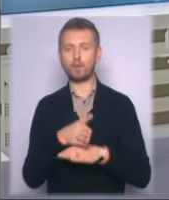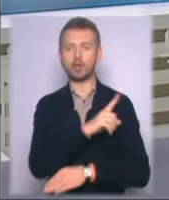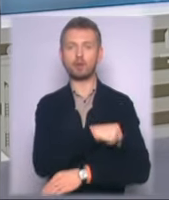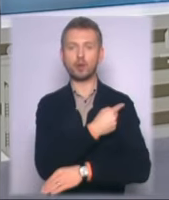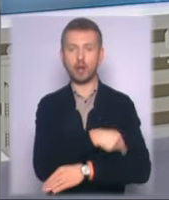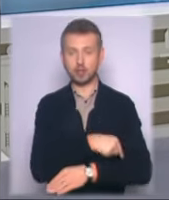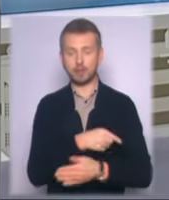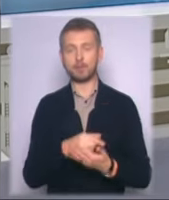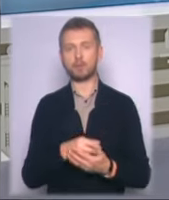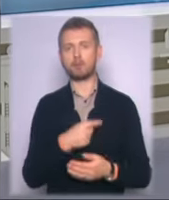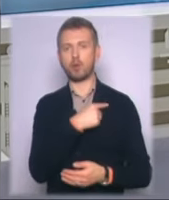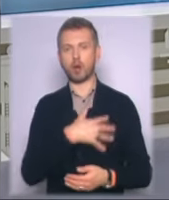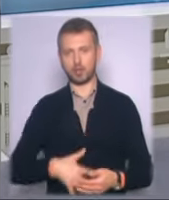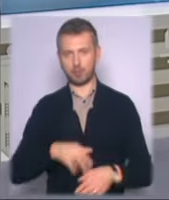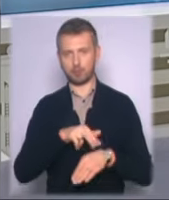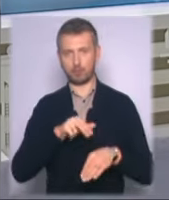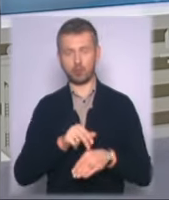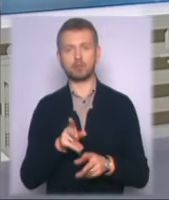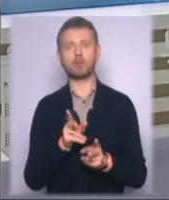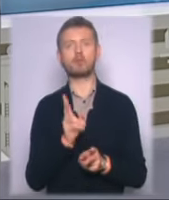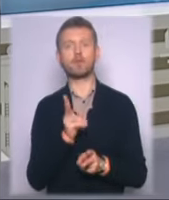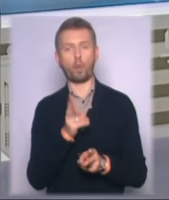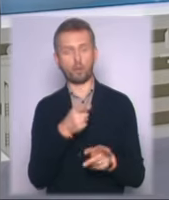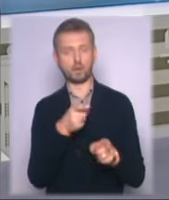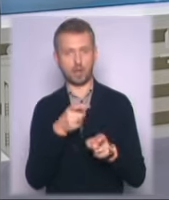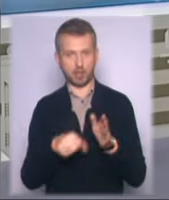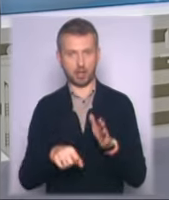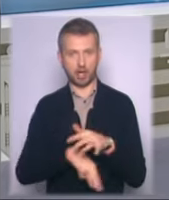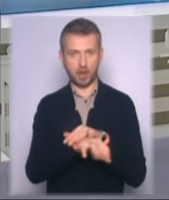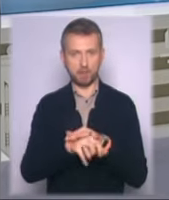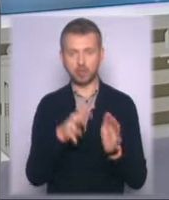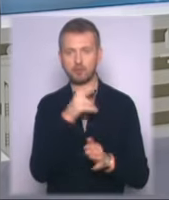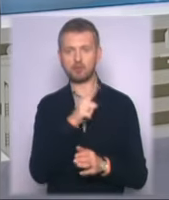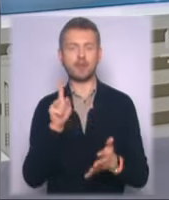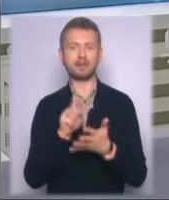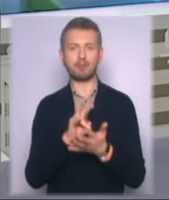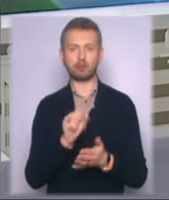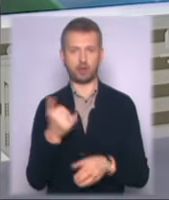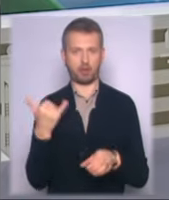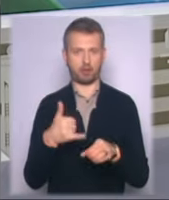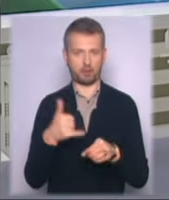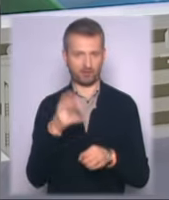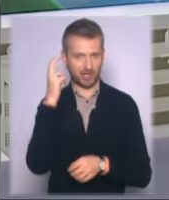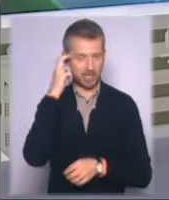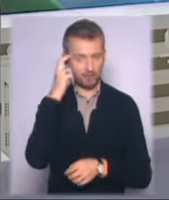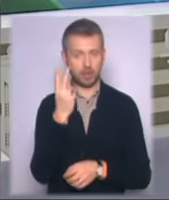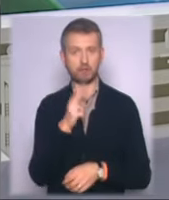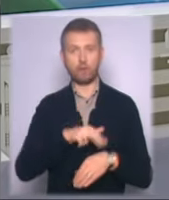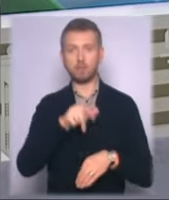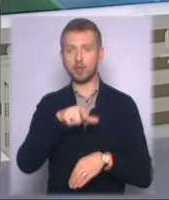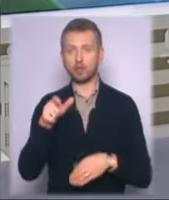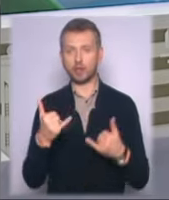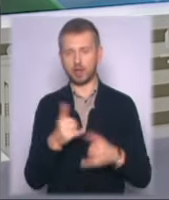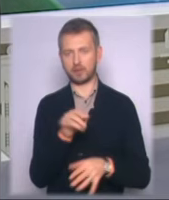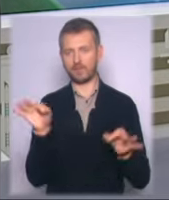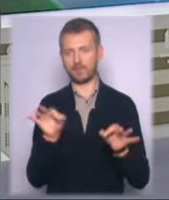поранених правоохоронців, в яких стріляли грабіжники під час нападу на одну зі столичних автозаправних станцій. Двоє міліціонерів наразі у